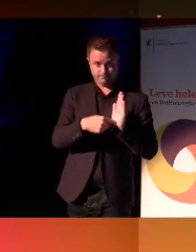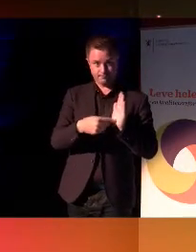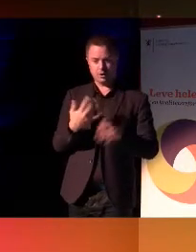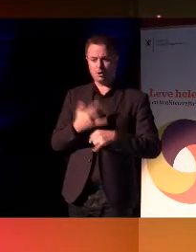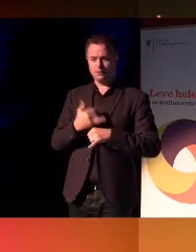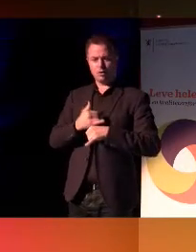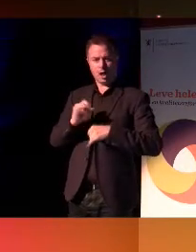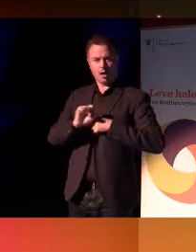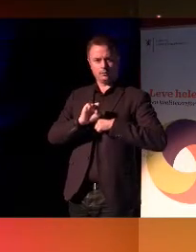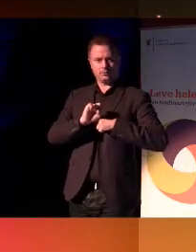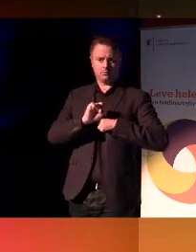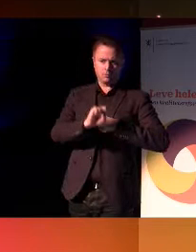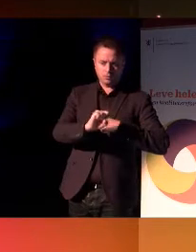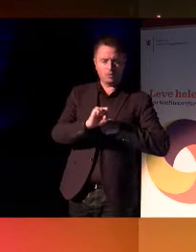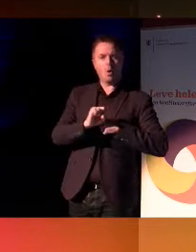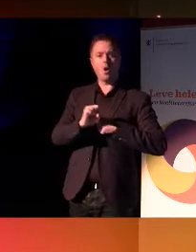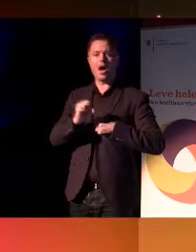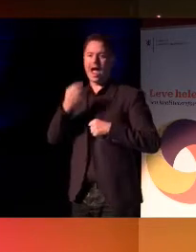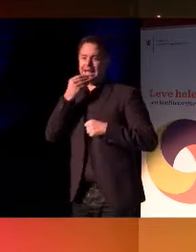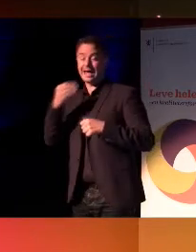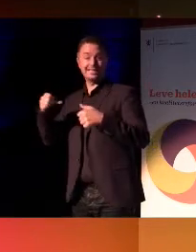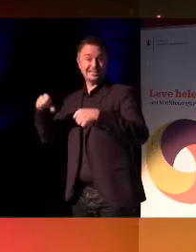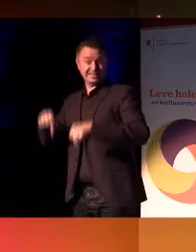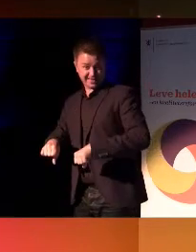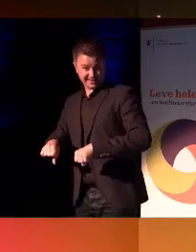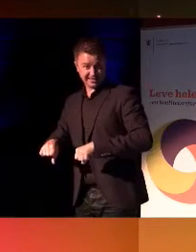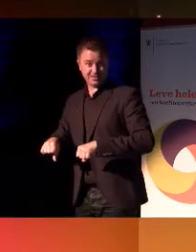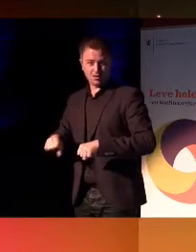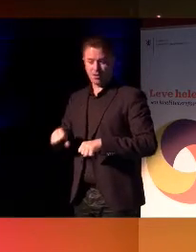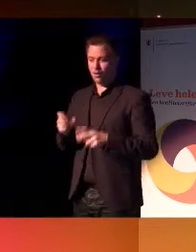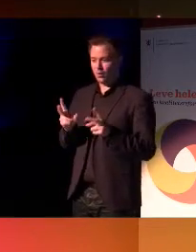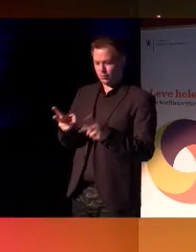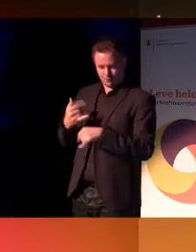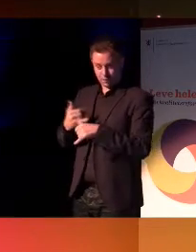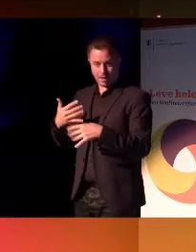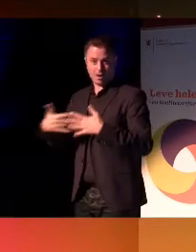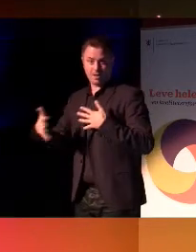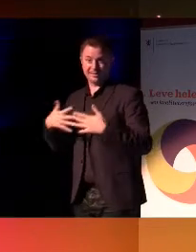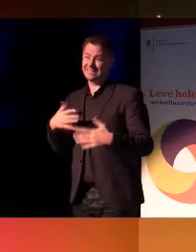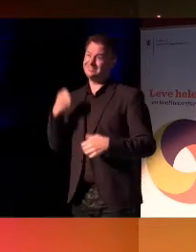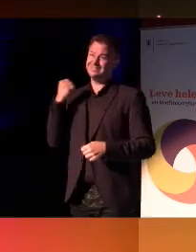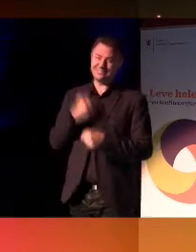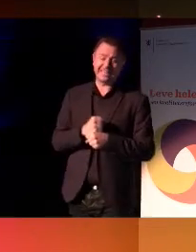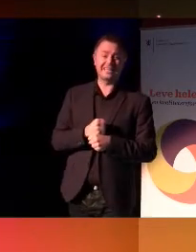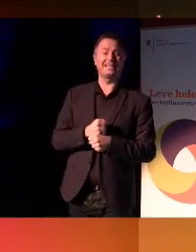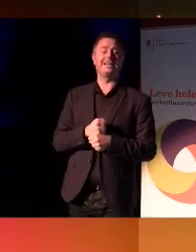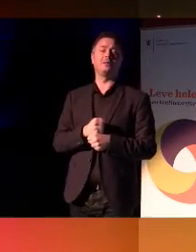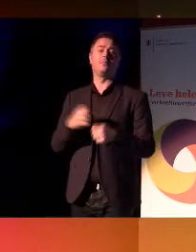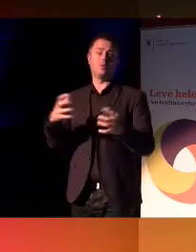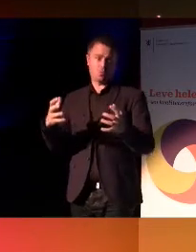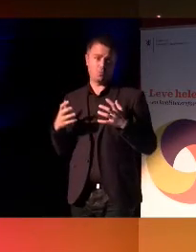behandle ernæringssvikt, det er faktisk for dårlig kjent. Så det handler jo ikke om at kompetansen